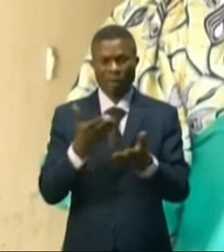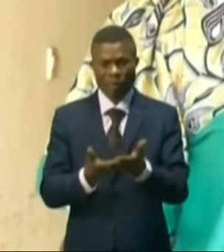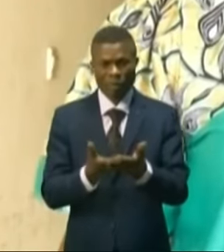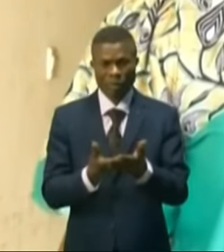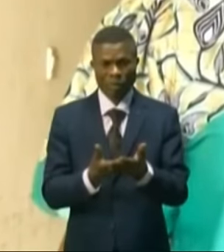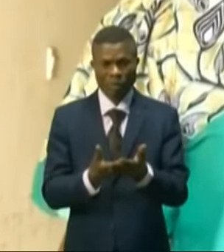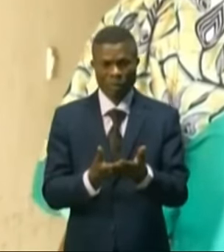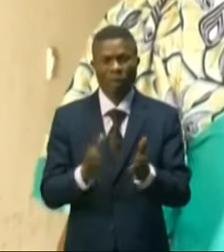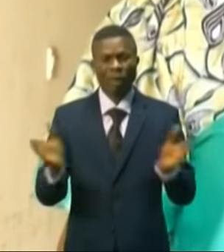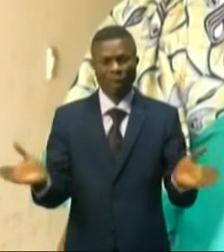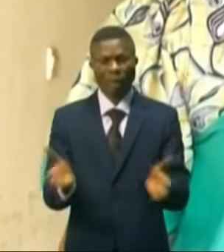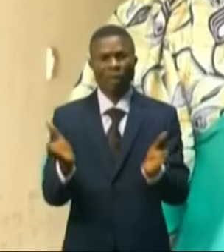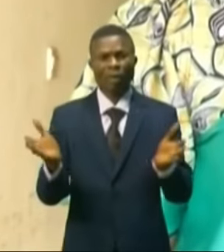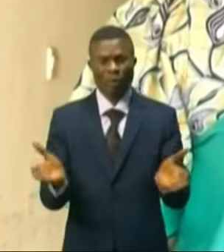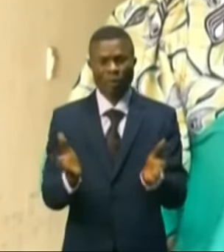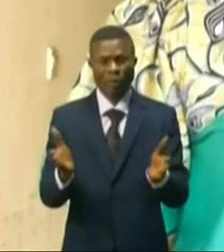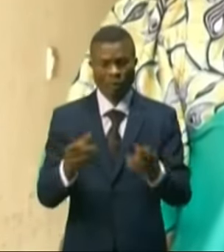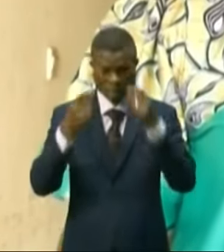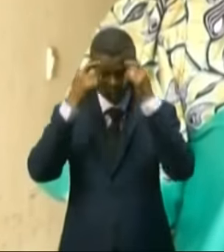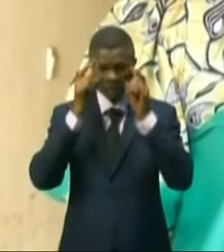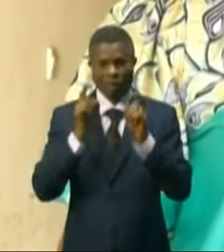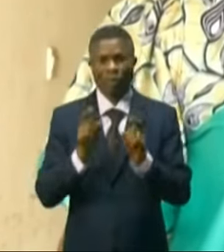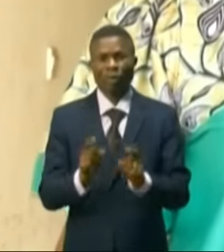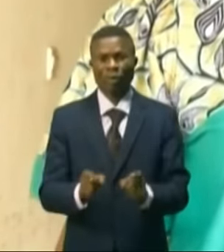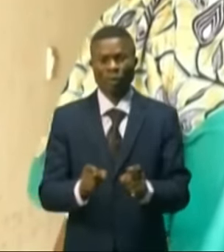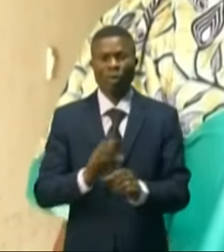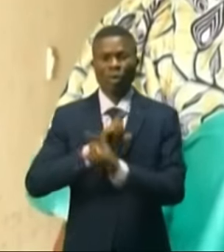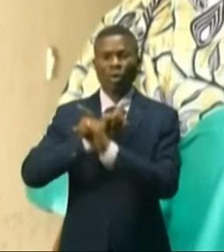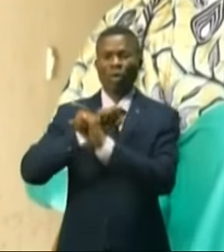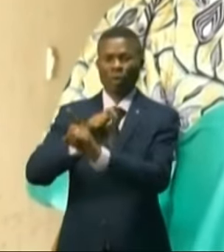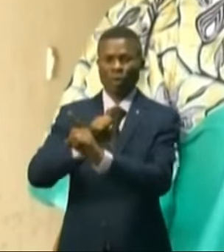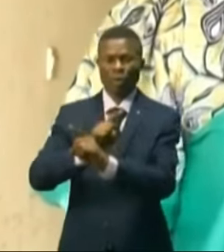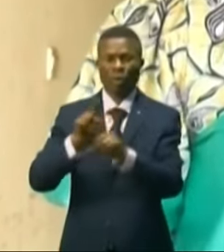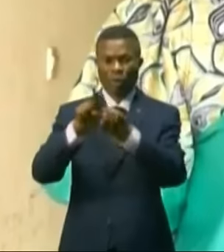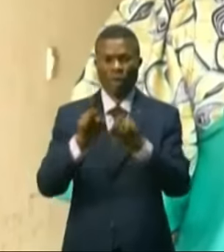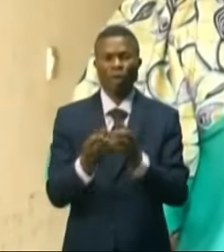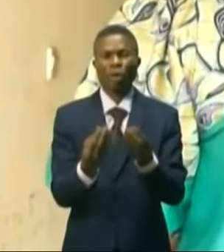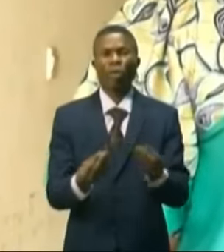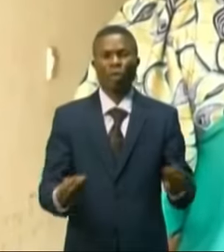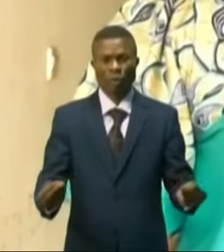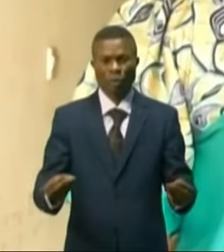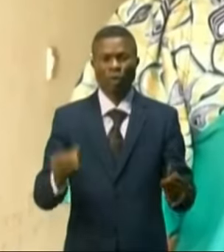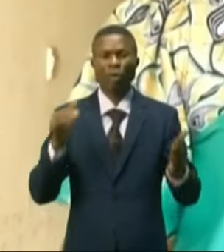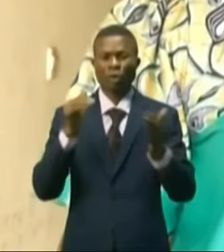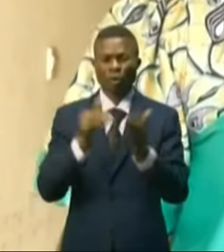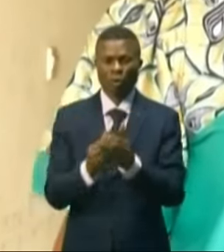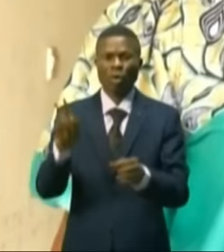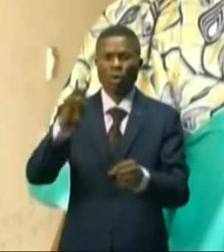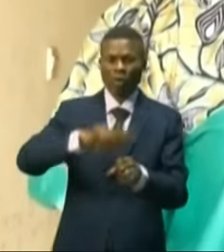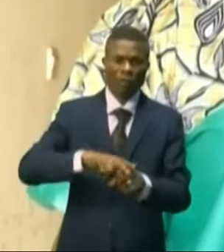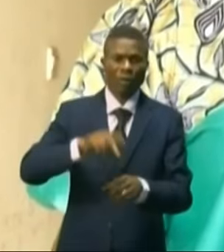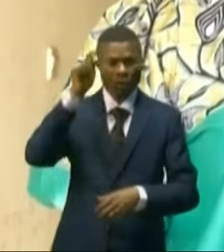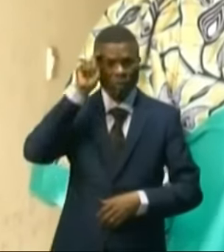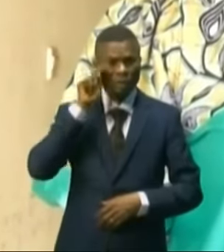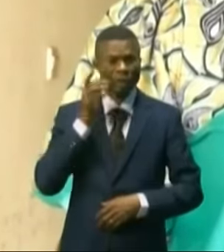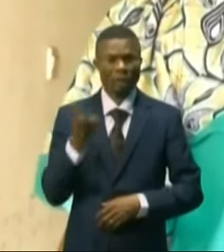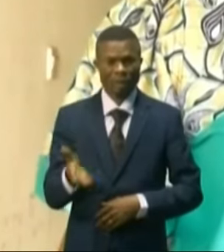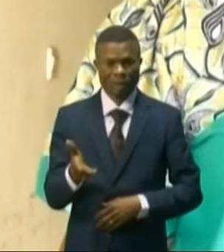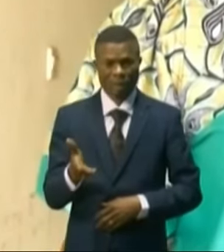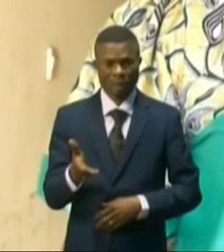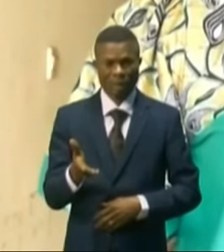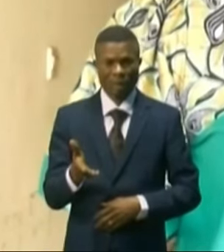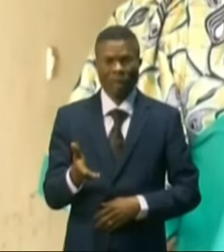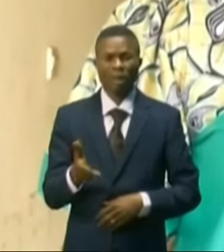veut renforcer les mesures de prévention et des solutions contre ces fléaux-là